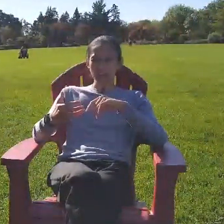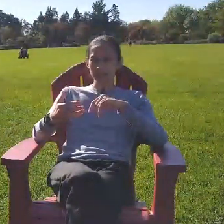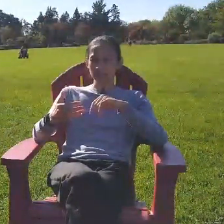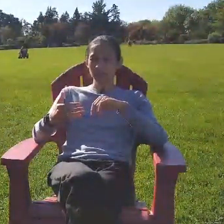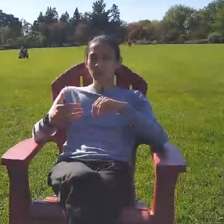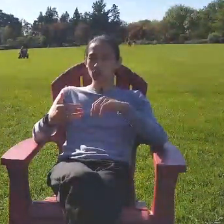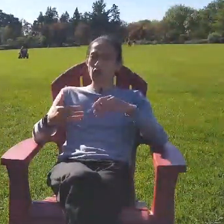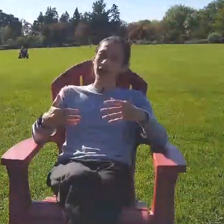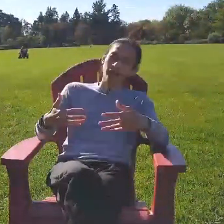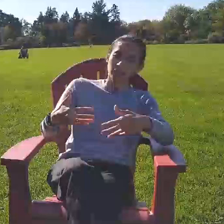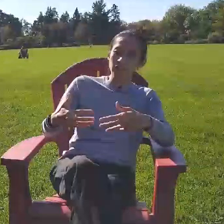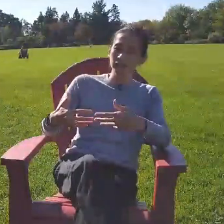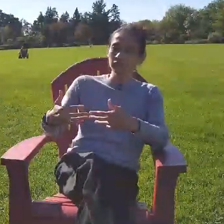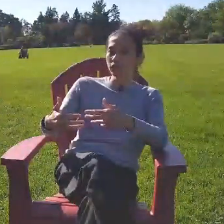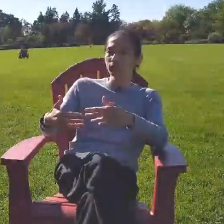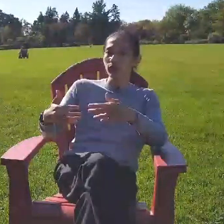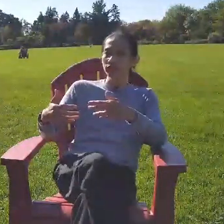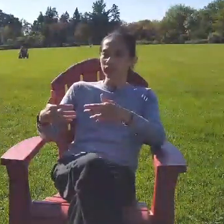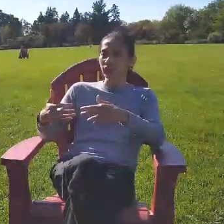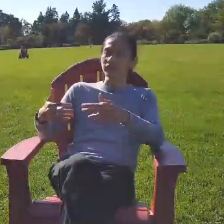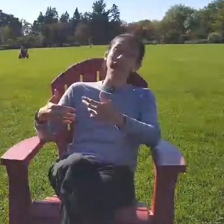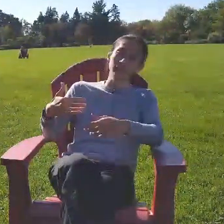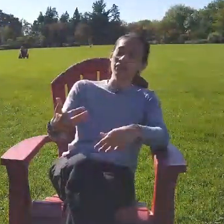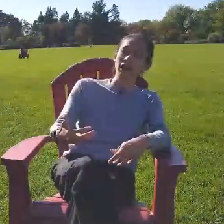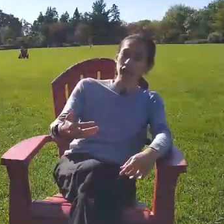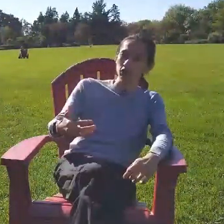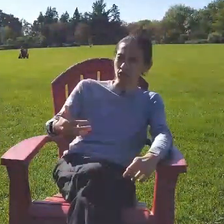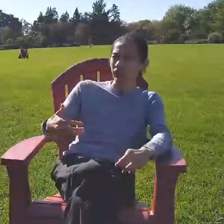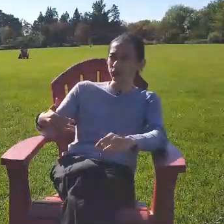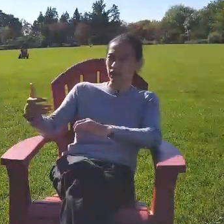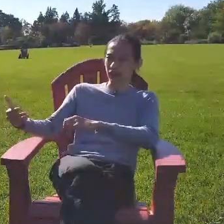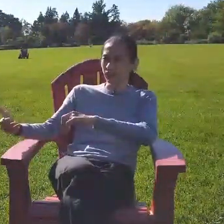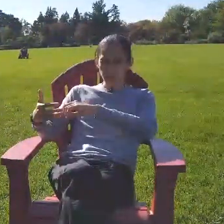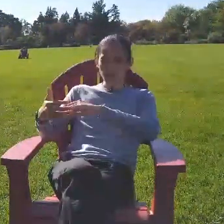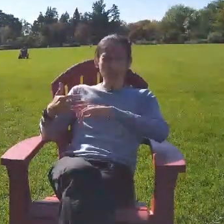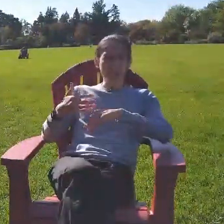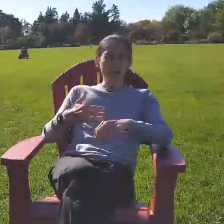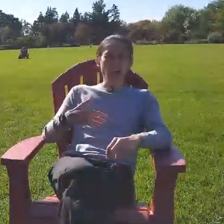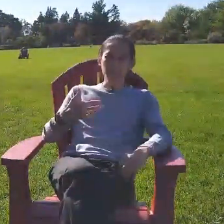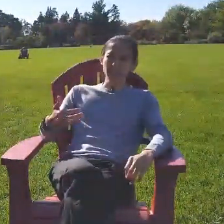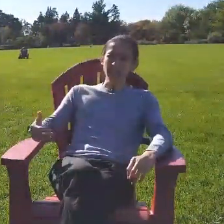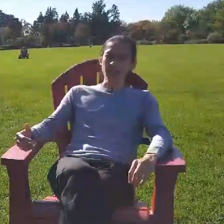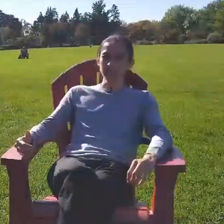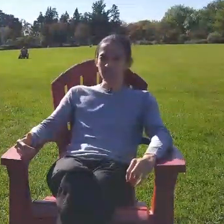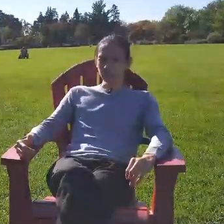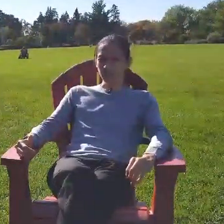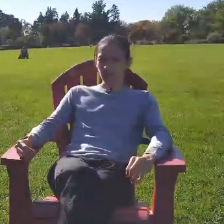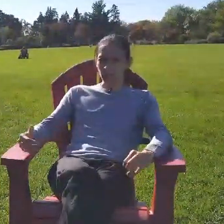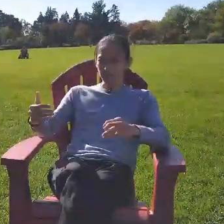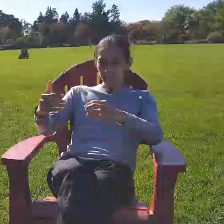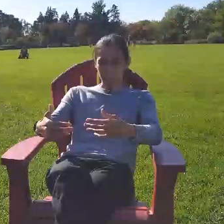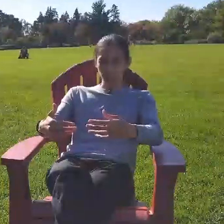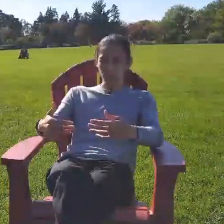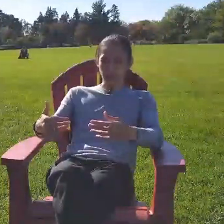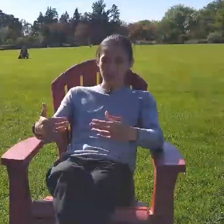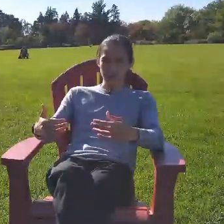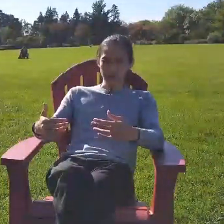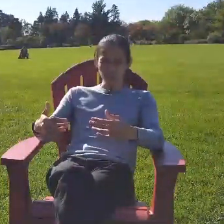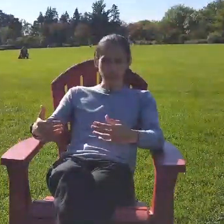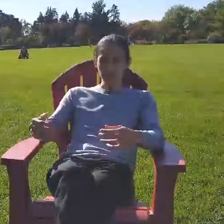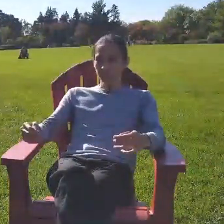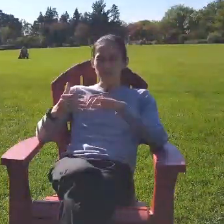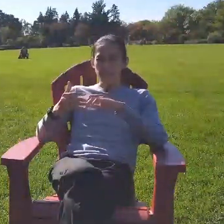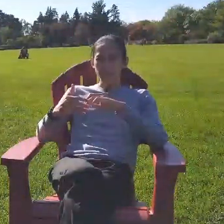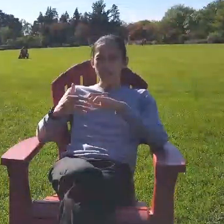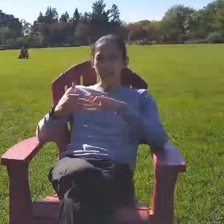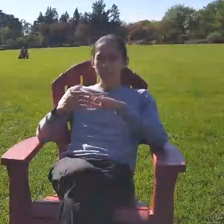ruang yang rileks ini ruang ekstra yang dibuat yang yang disediakan khusus bagi mereka yang mengalami kelelahan dalam mendengarkan pertunjukan